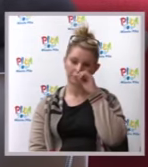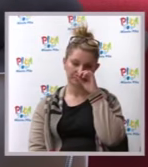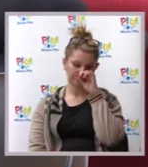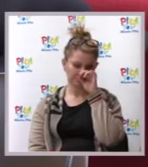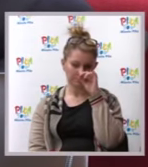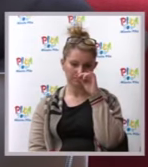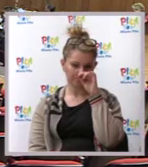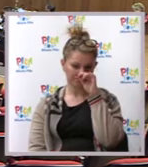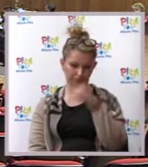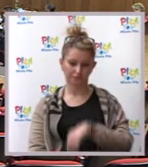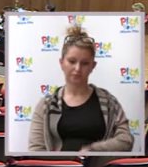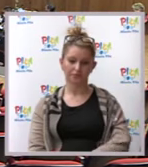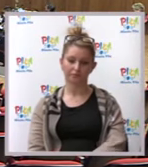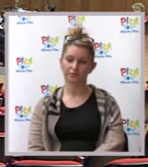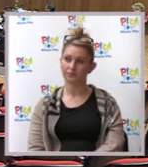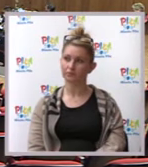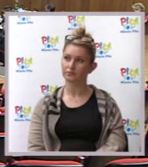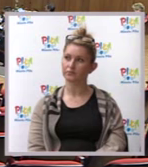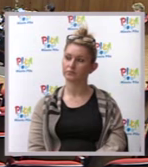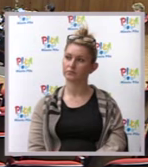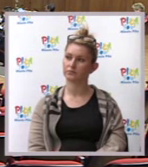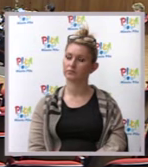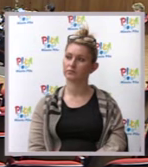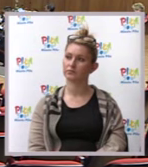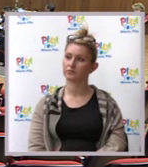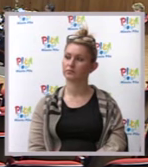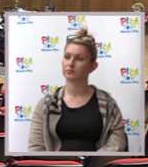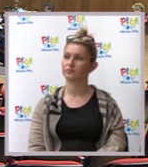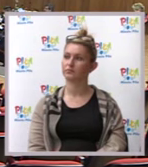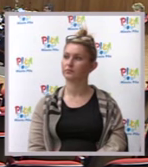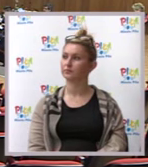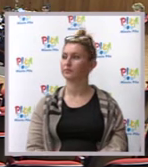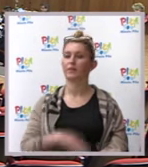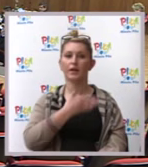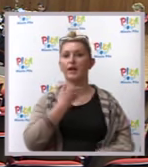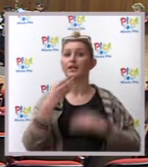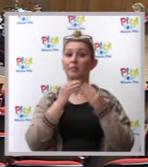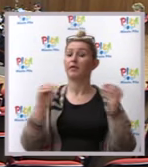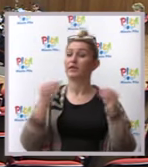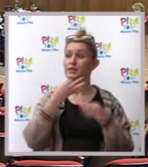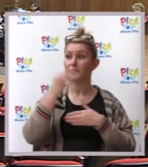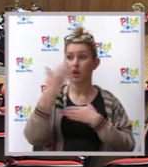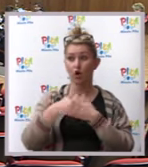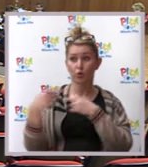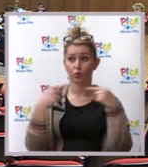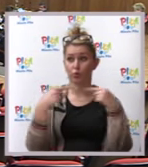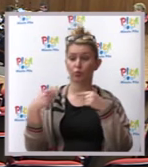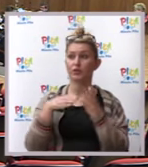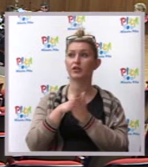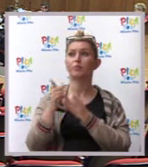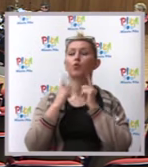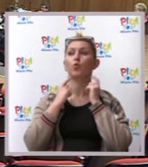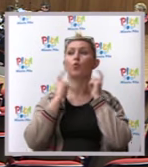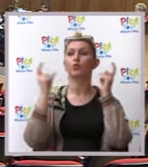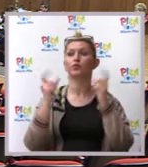mieszkańców. Dziękuję bardzo. Dziękuję bardzo. Proszę Państwa, jeżeli nie będzie dalszych zgłoszeń, to zamykam dyskusję. Przystępujemy do